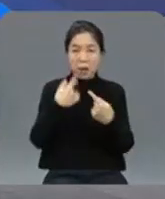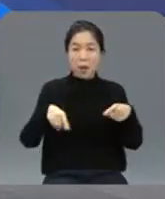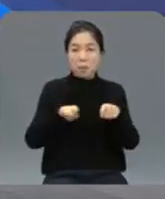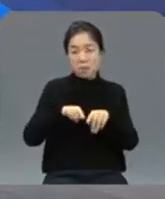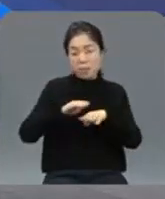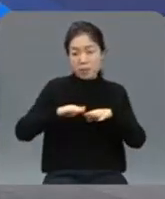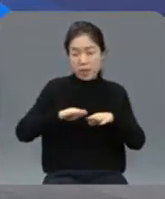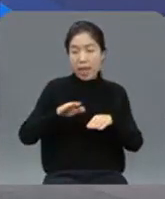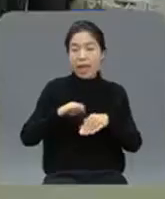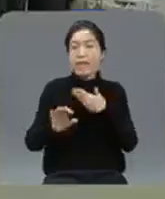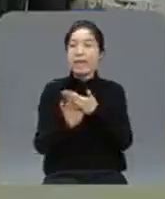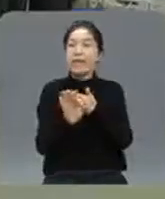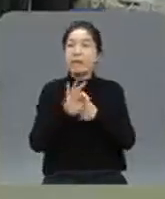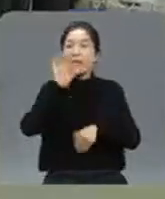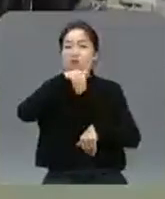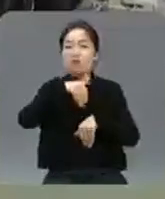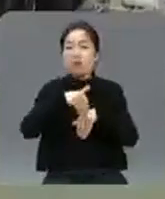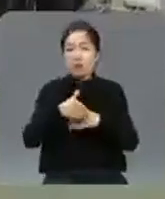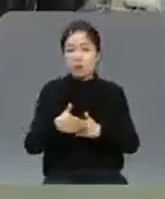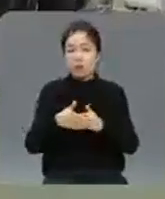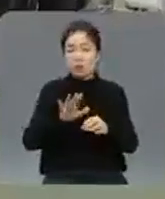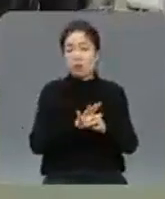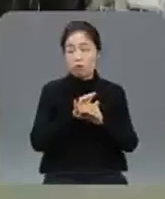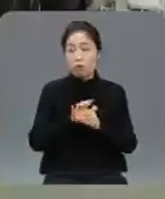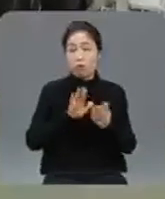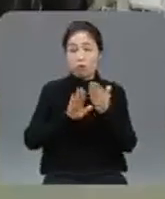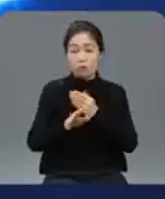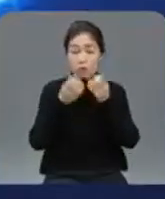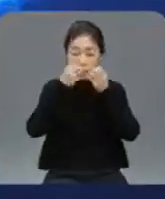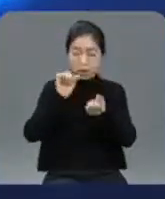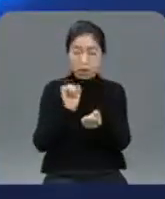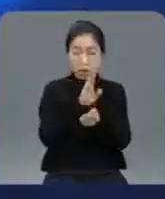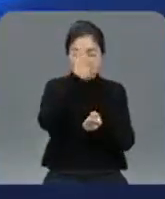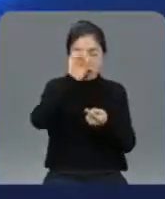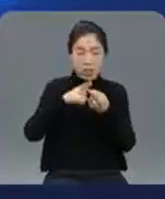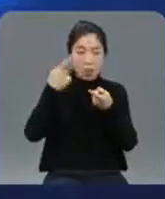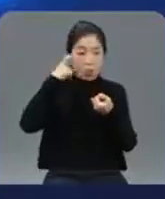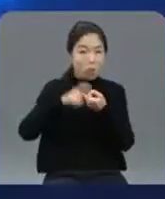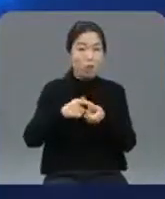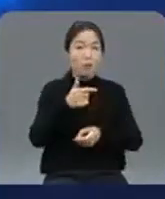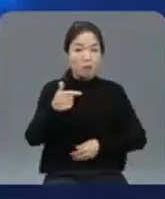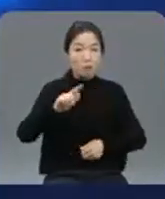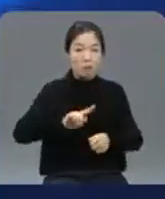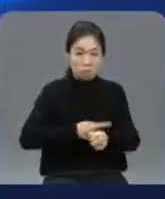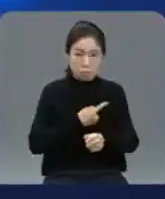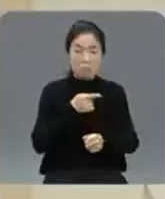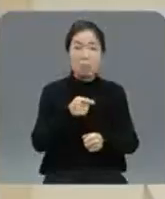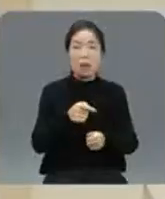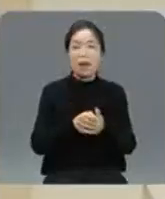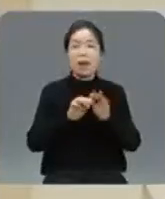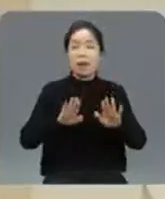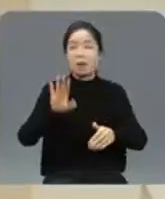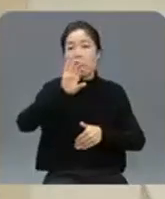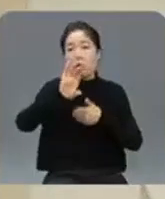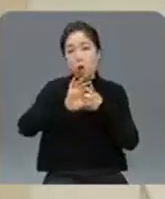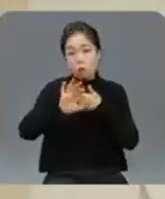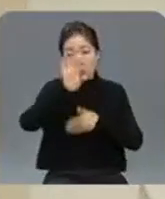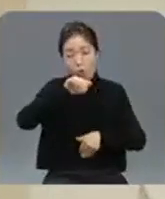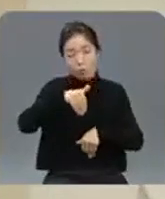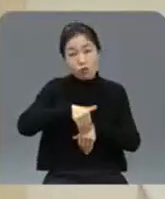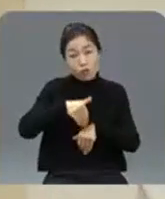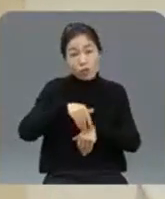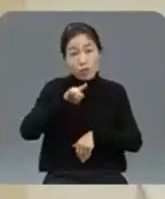모의 훈련이 열립니다 코로나 19 이후로 신종 감염병에 대한 관심이 커지고 있는데요 이번 모위 훈련은